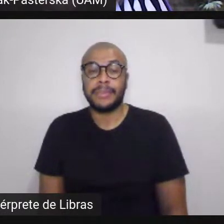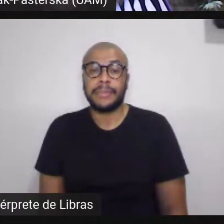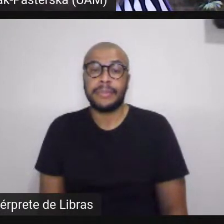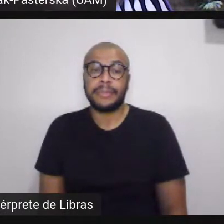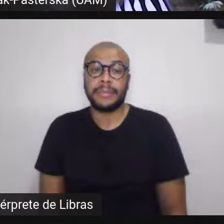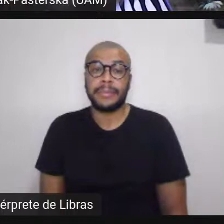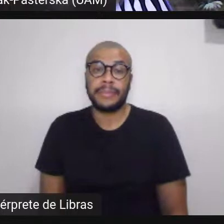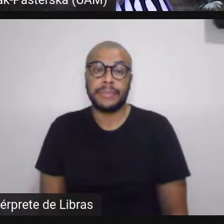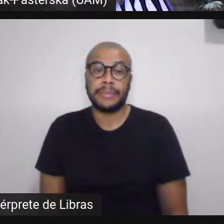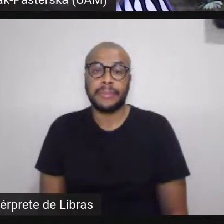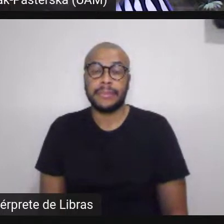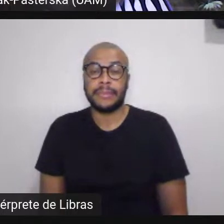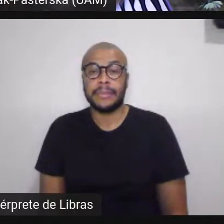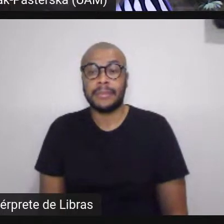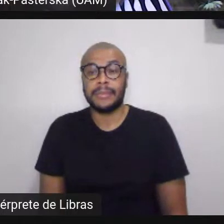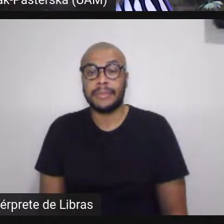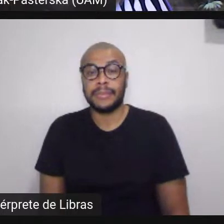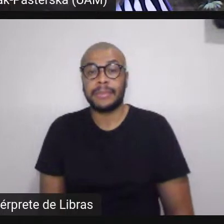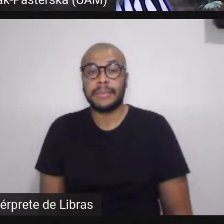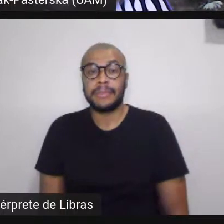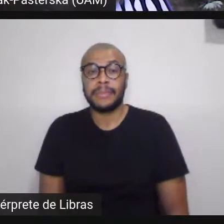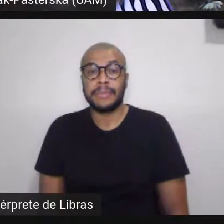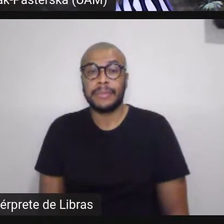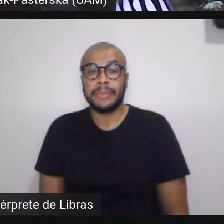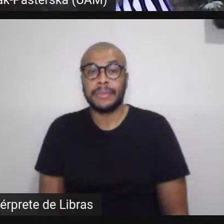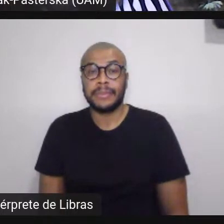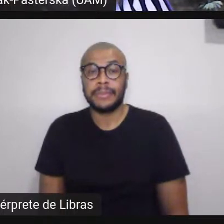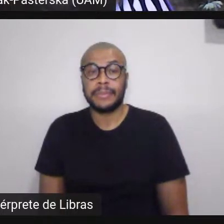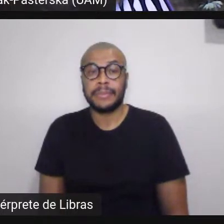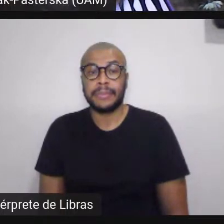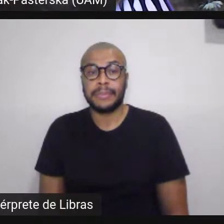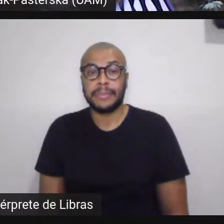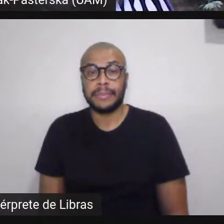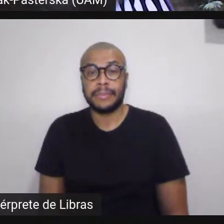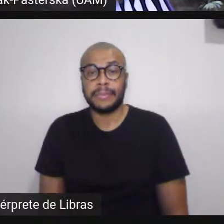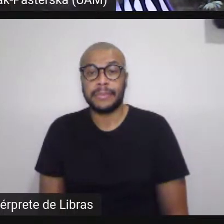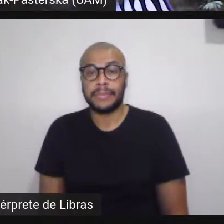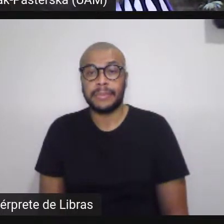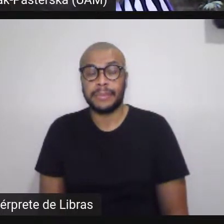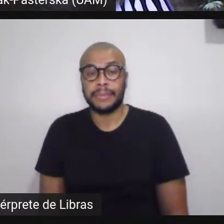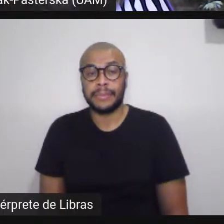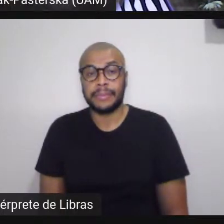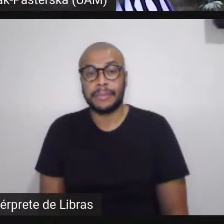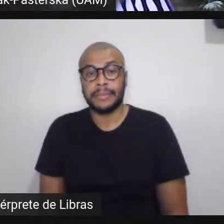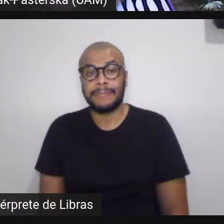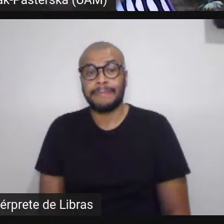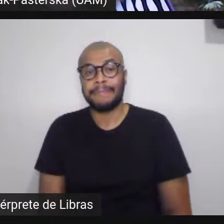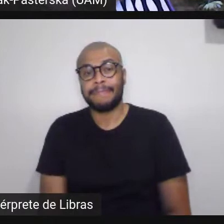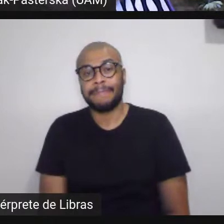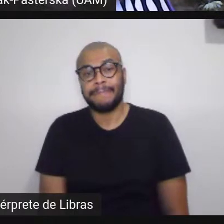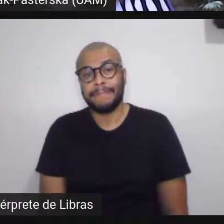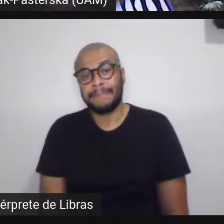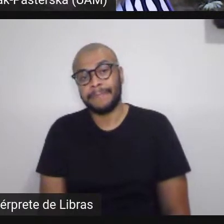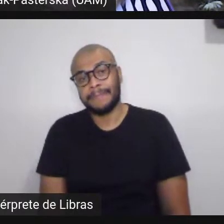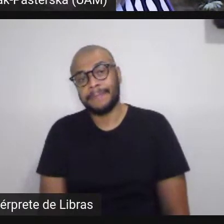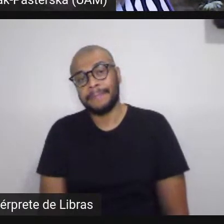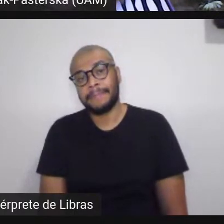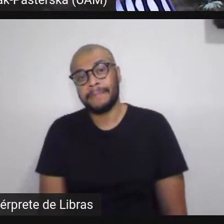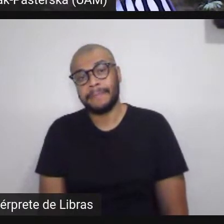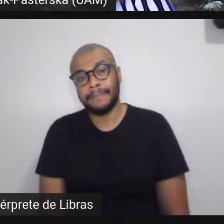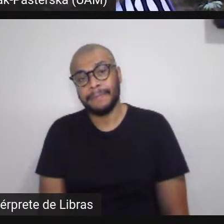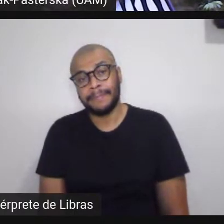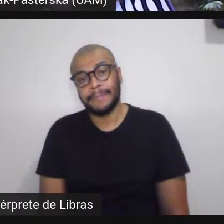przybyli, tłumaczom na język migowy. Ja też bardzo Państwu dziękuję za zaproszenie, było mi niezmiernie miło wygłosić